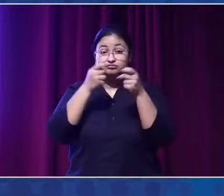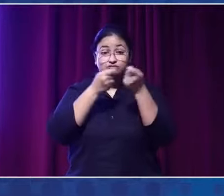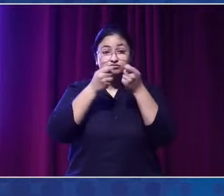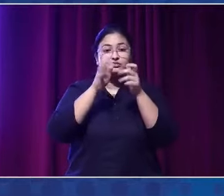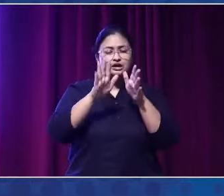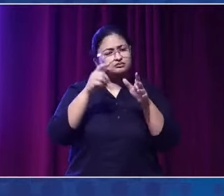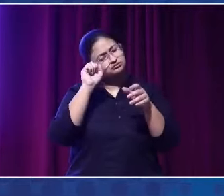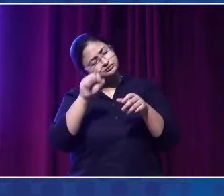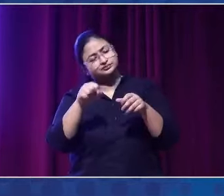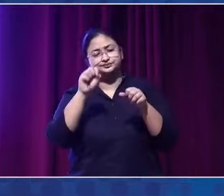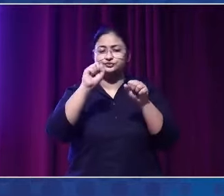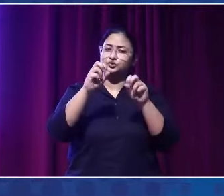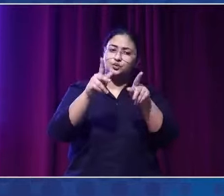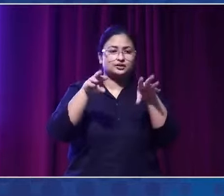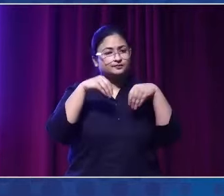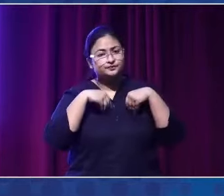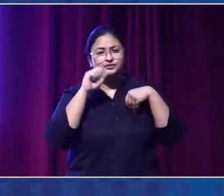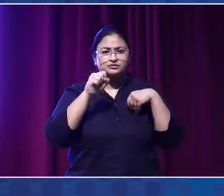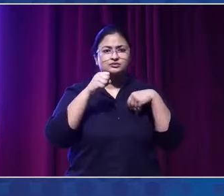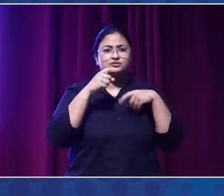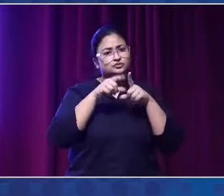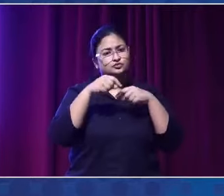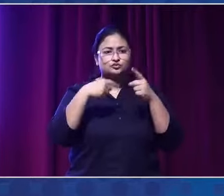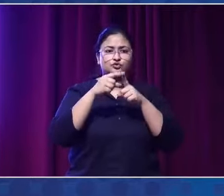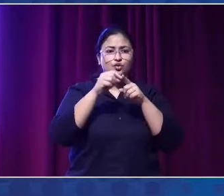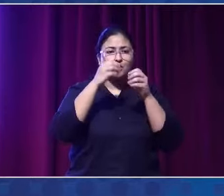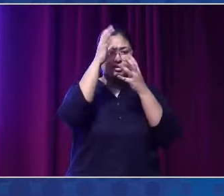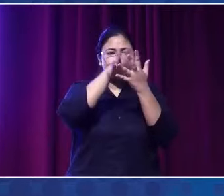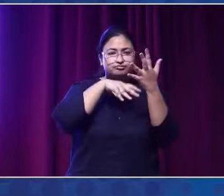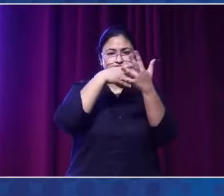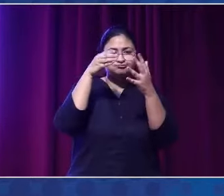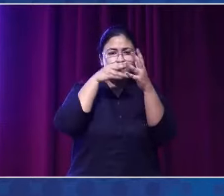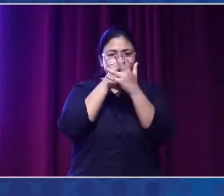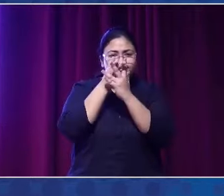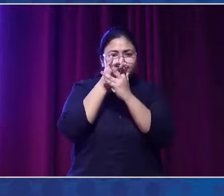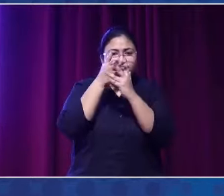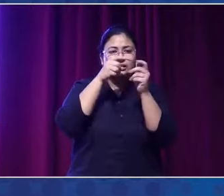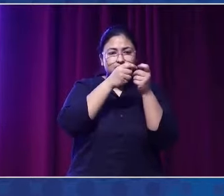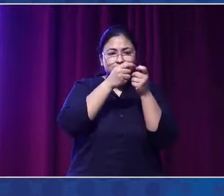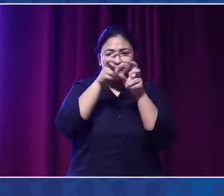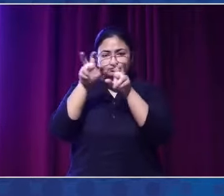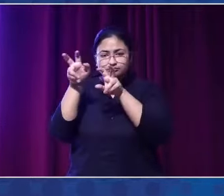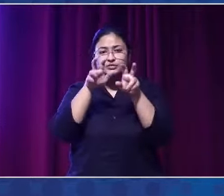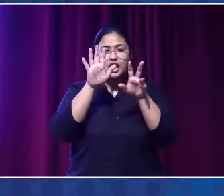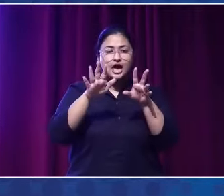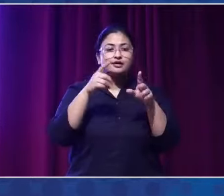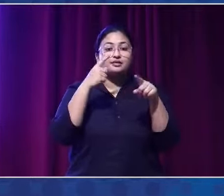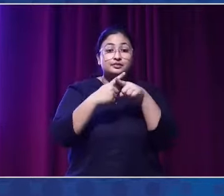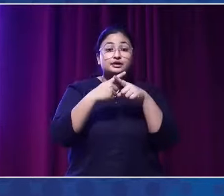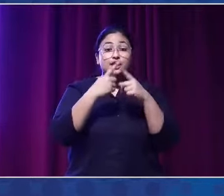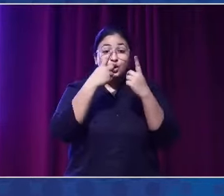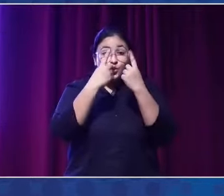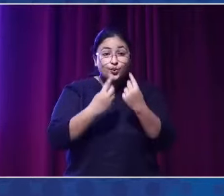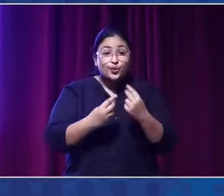ही है, जाली लगी होती है उसके बीच में से निकलते जाती है, होगा। वेरिफिकेशन ऑफ करंट डेट एंड